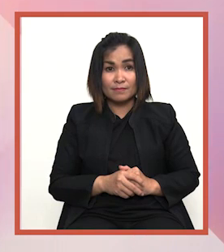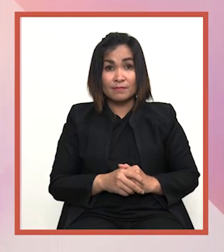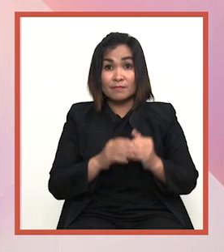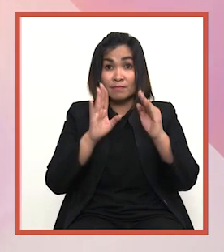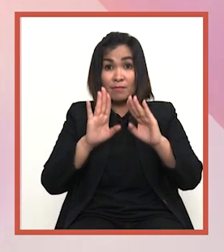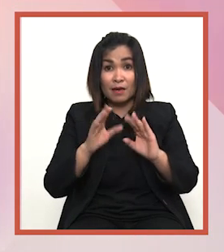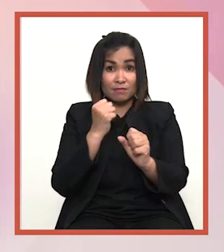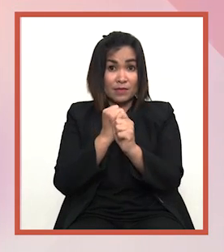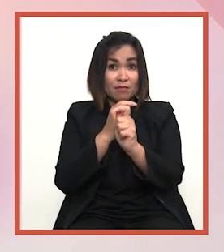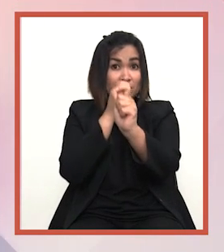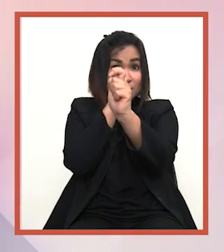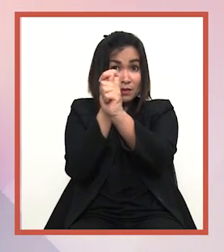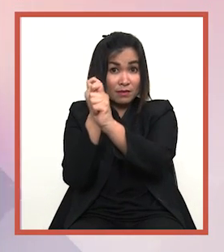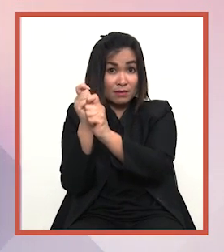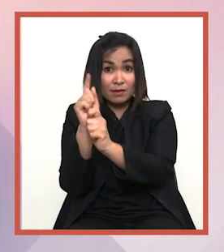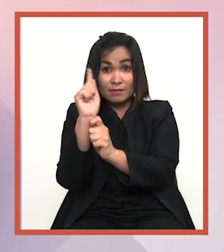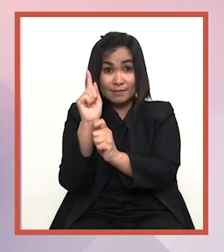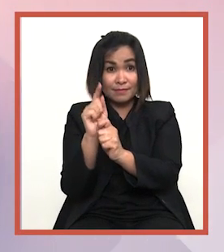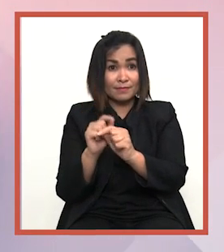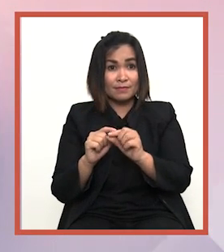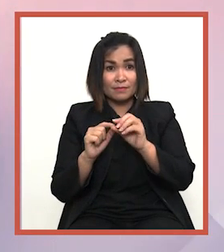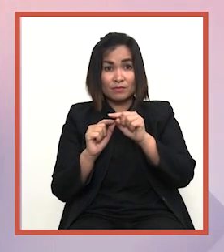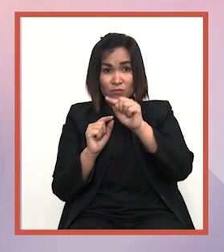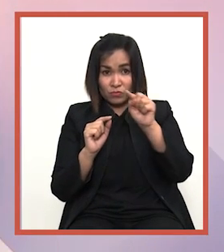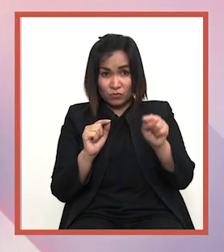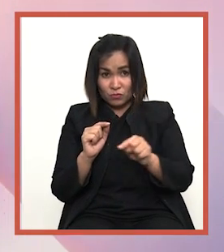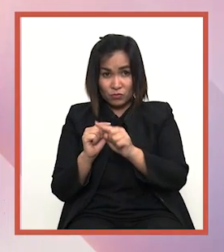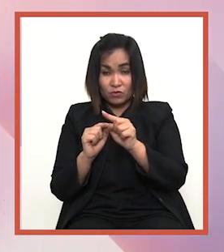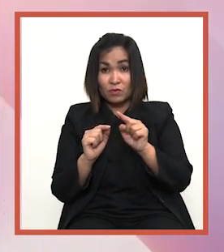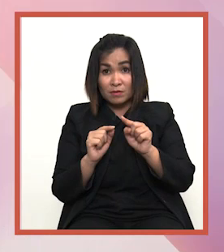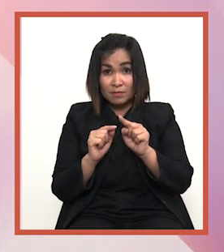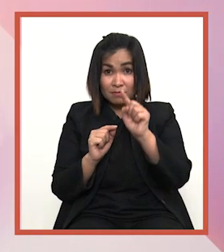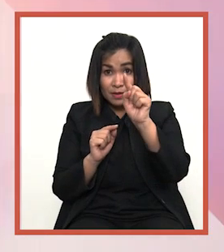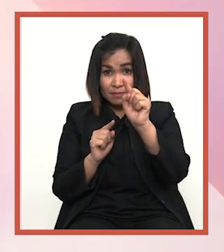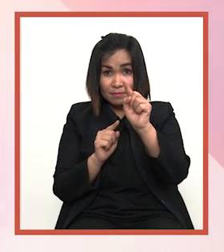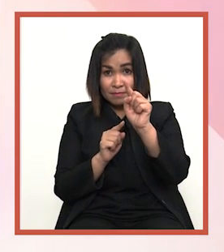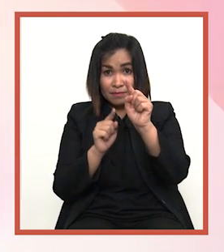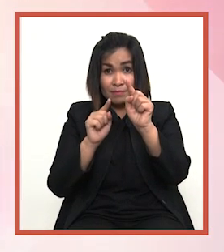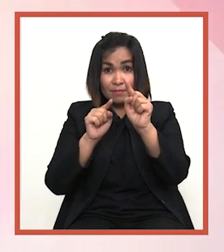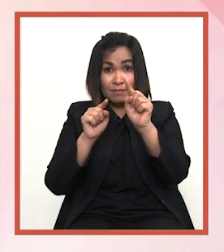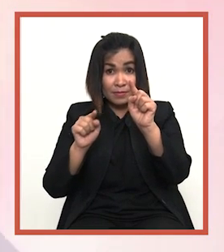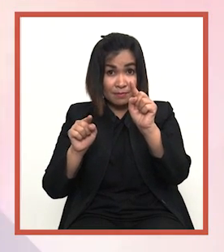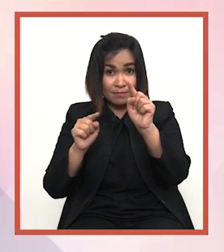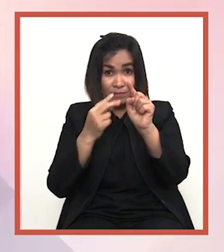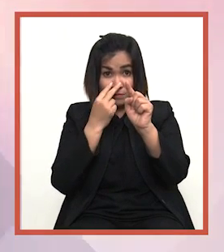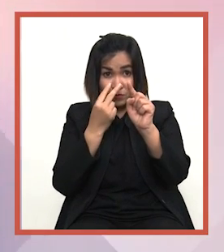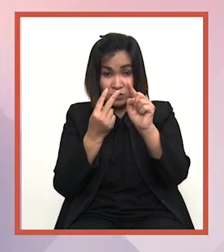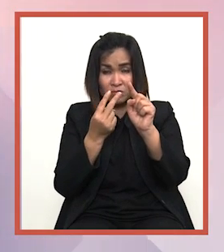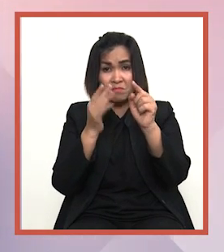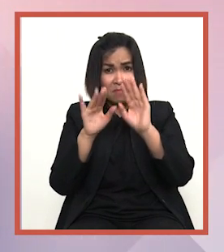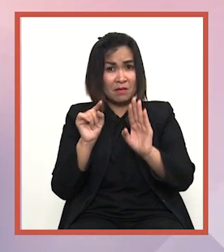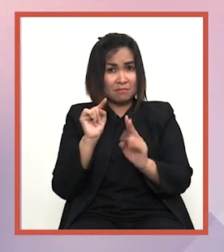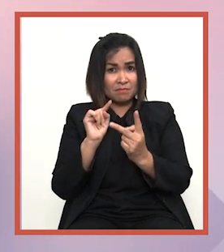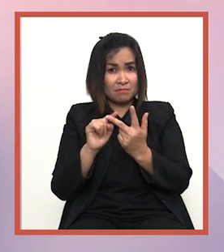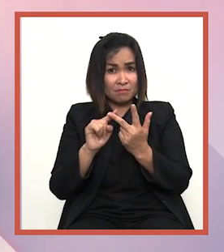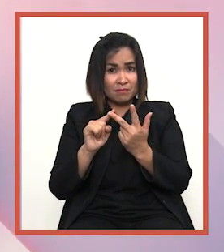แล้วก็แบบงานติดตั้งครับนะฮะนักเรียนดูสัญลักษณ์สวิตช์ขั้วเดียวแบบงานติดตั้งไว้นะครับนะเ